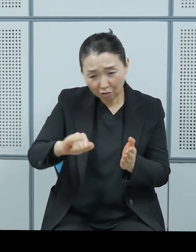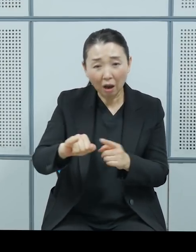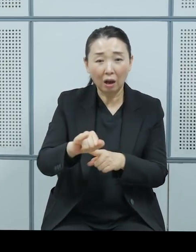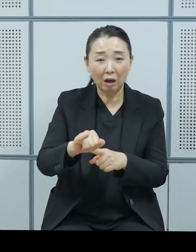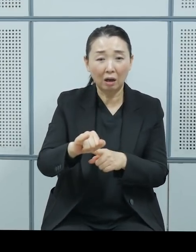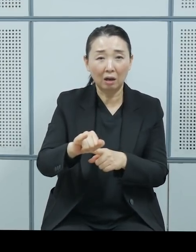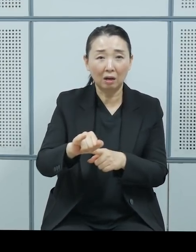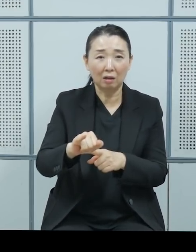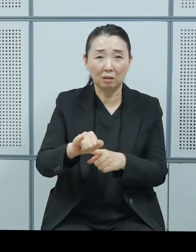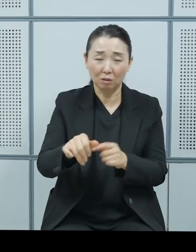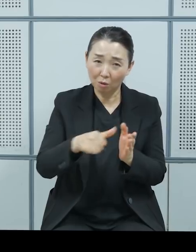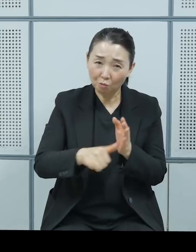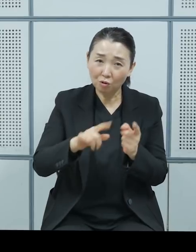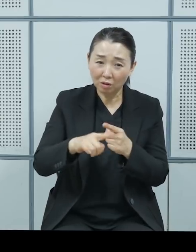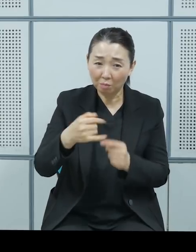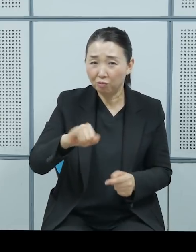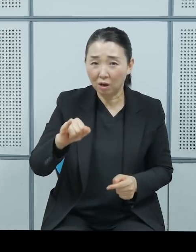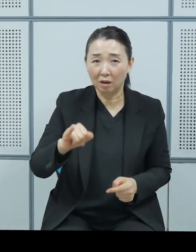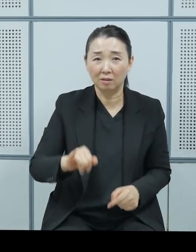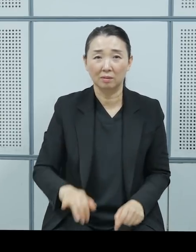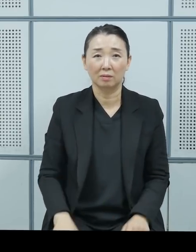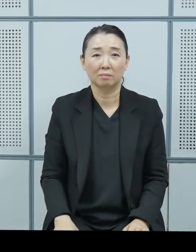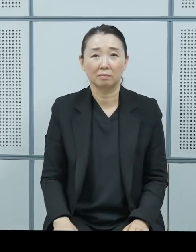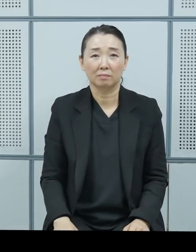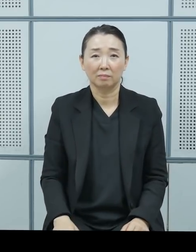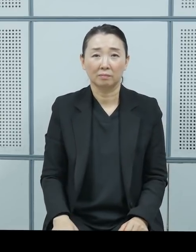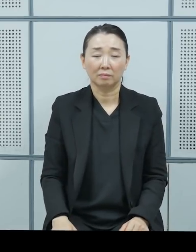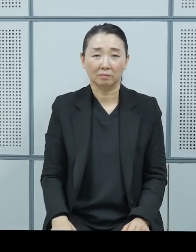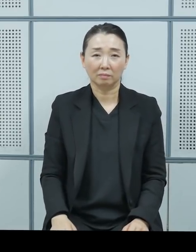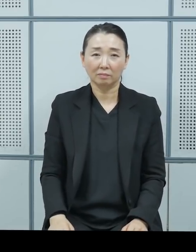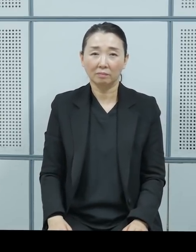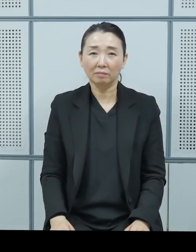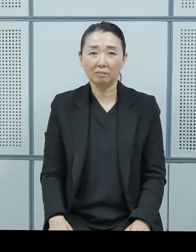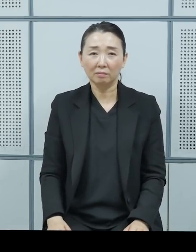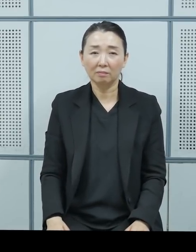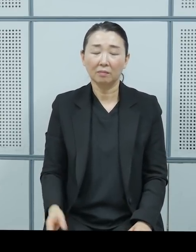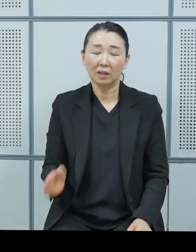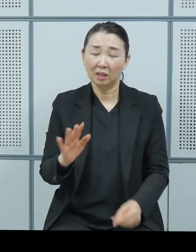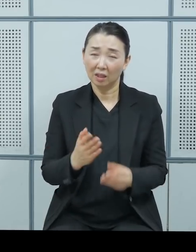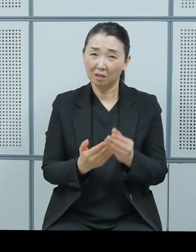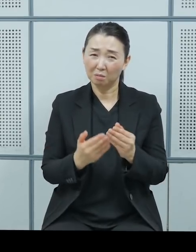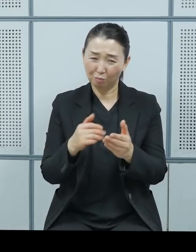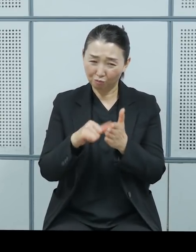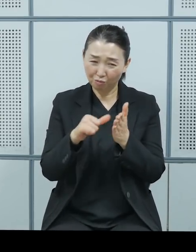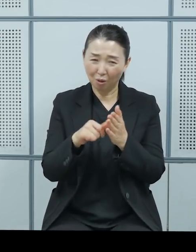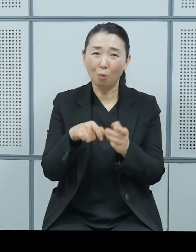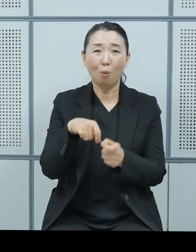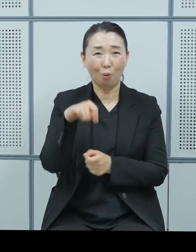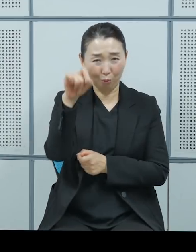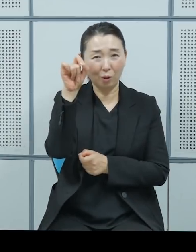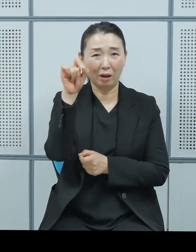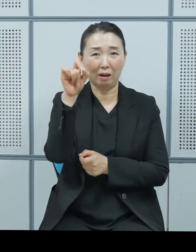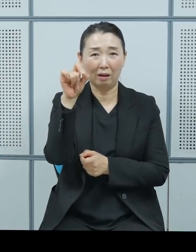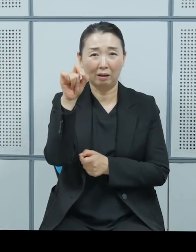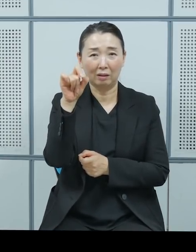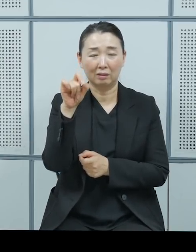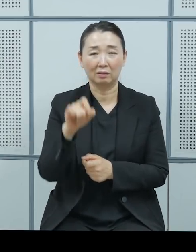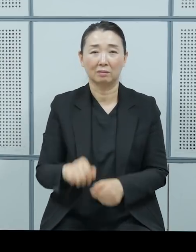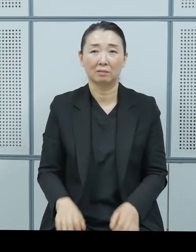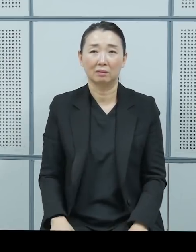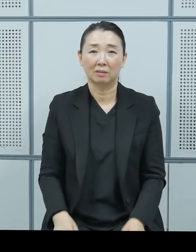대한 문제나 뭐 이런 거 예. 근데 이제 그게 너무 오래된 제품이라 가지고